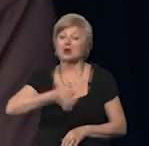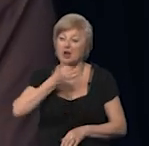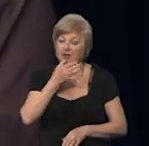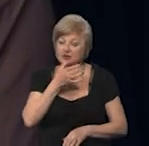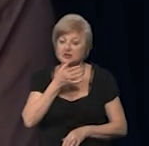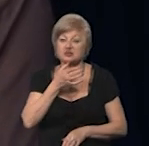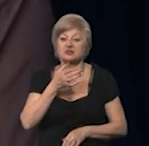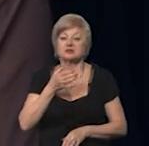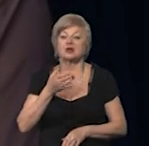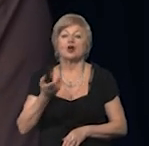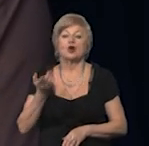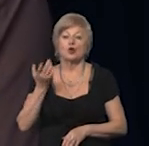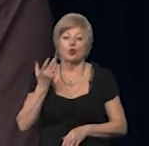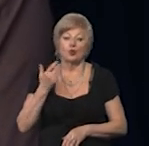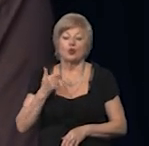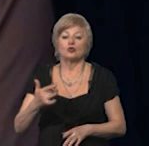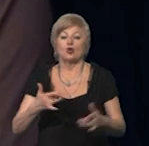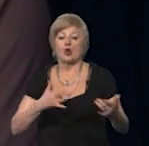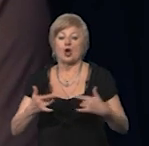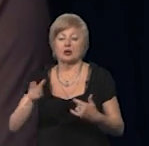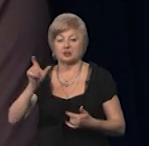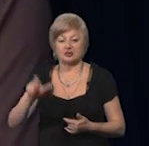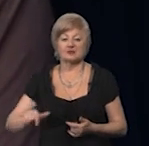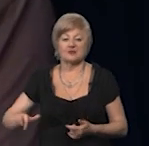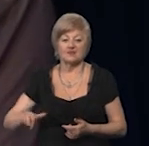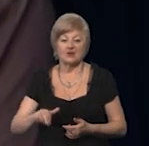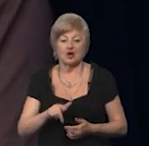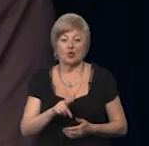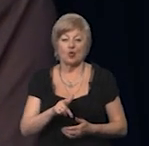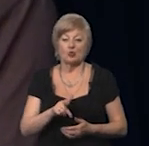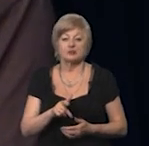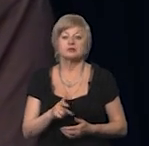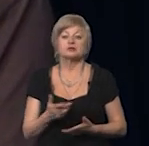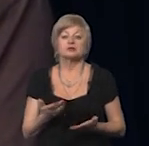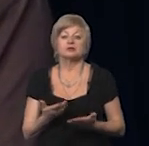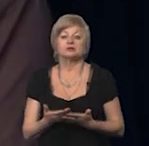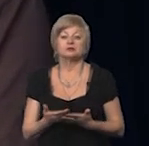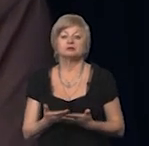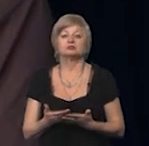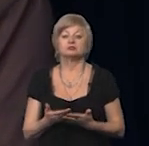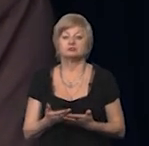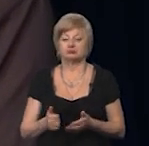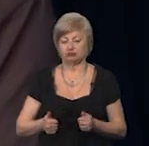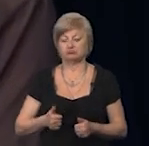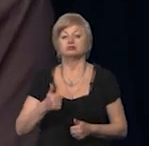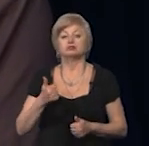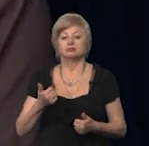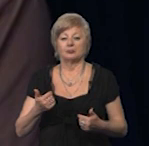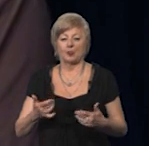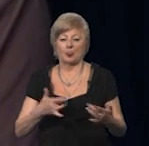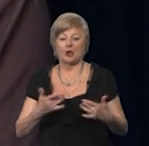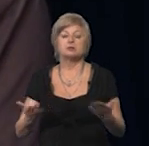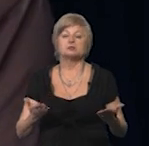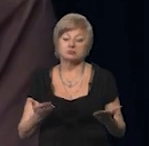ну, коли виходить артист, там, ну, вони є фанати, ми знаємо. Да, там, ну, це, я вважаю, що це